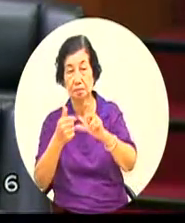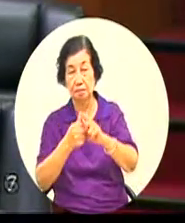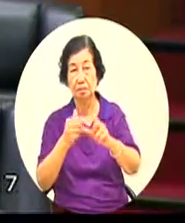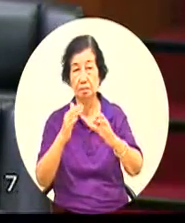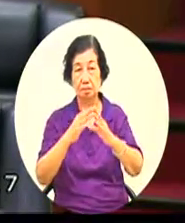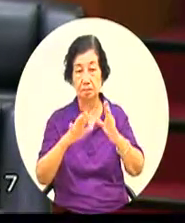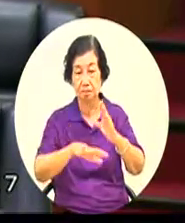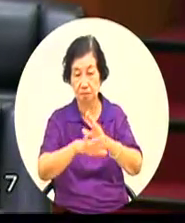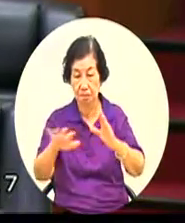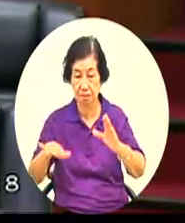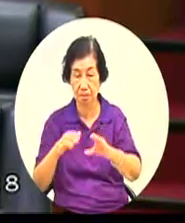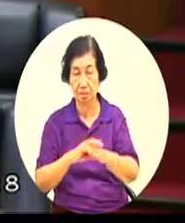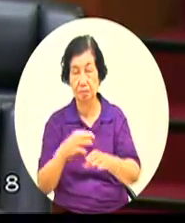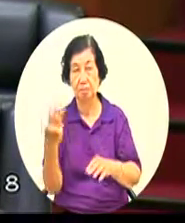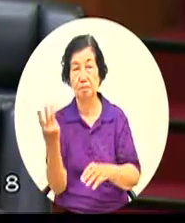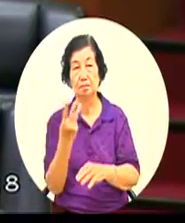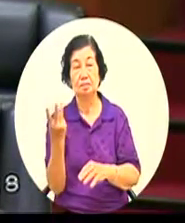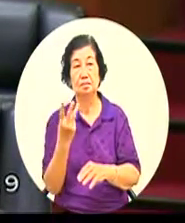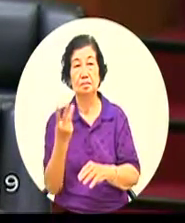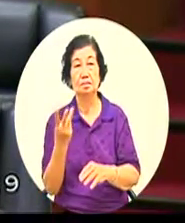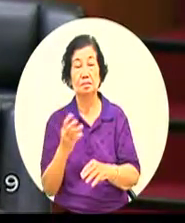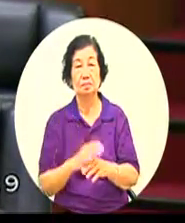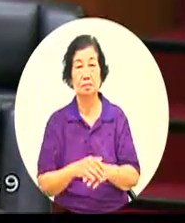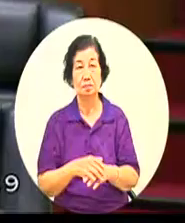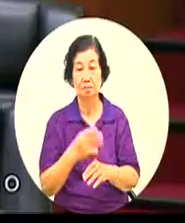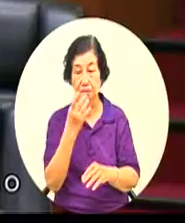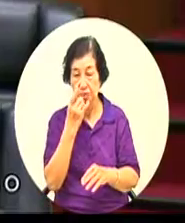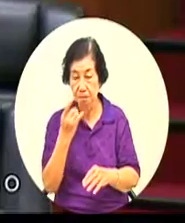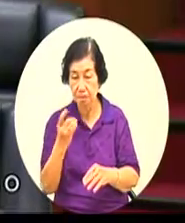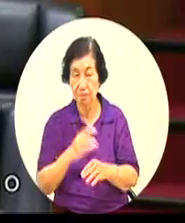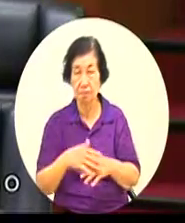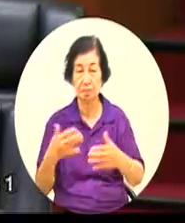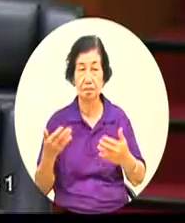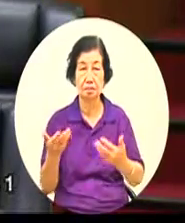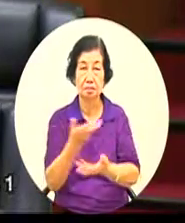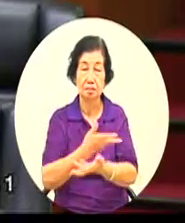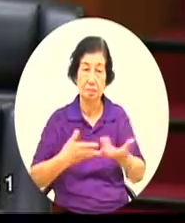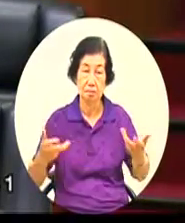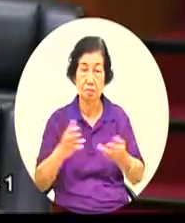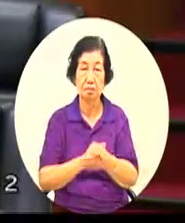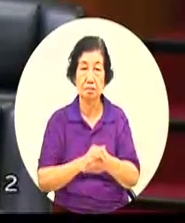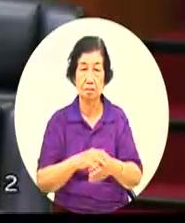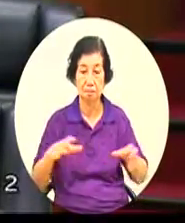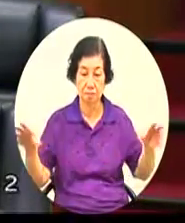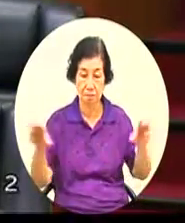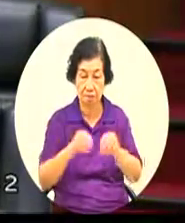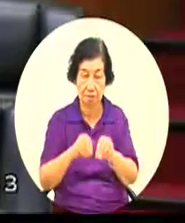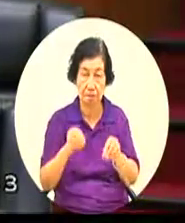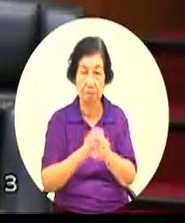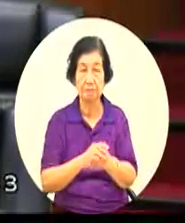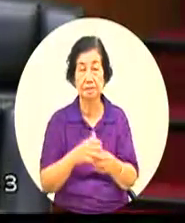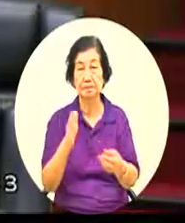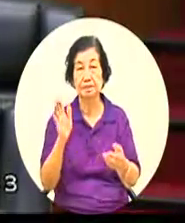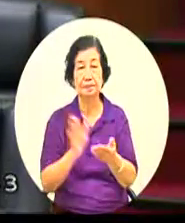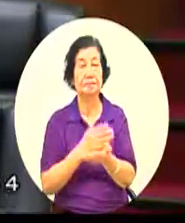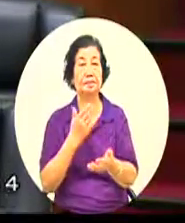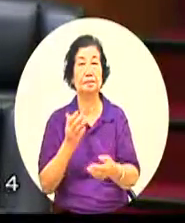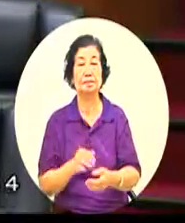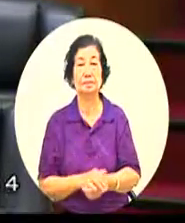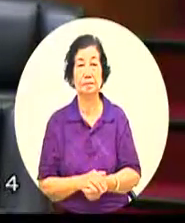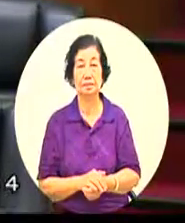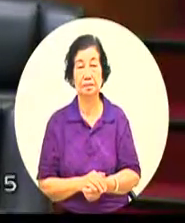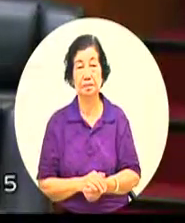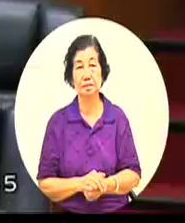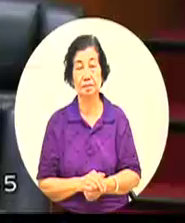三方面的语言沟通上被同化而消失，所以我必须非